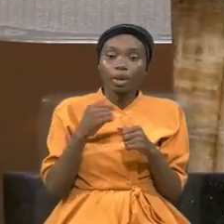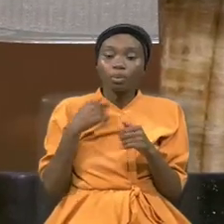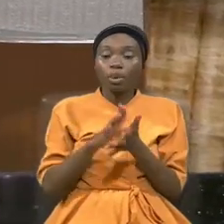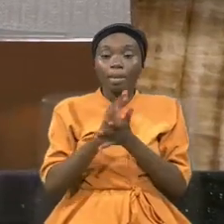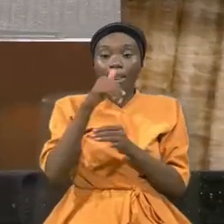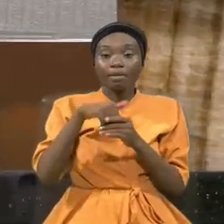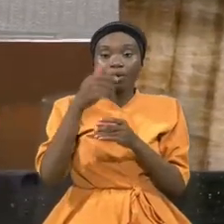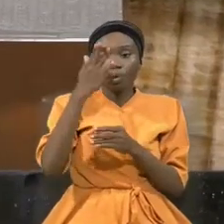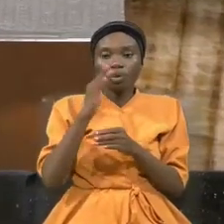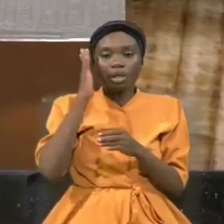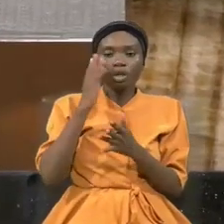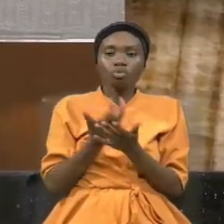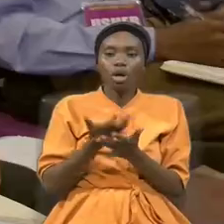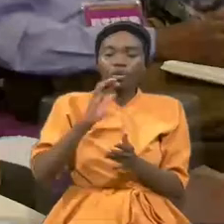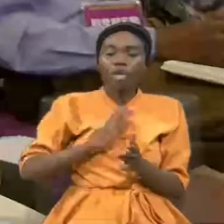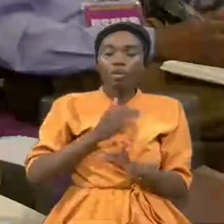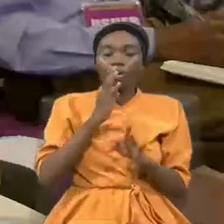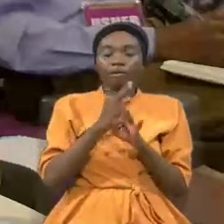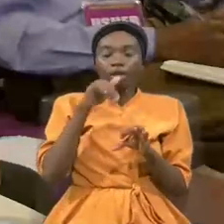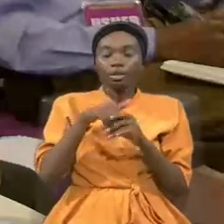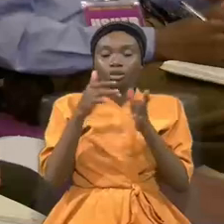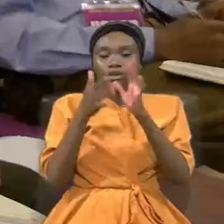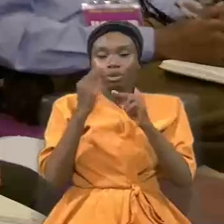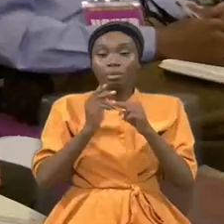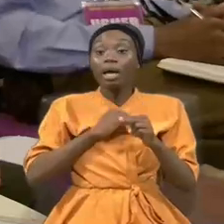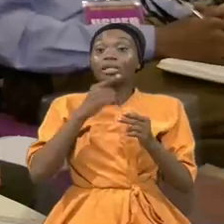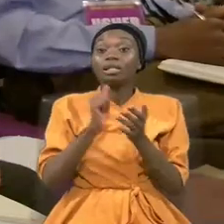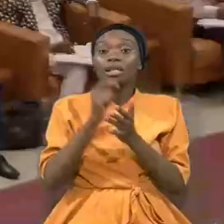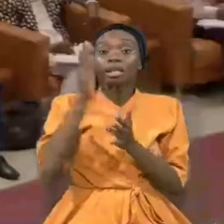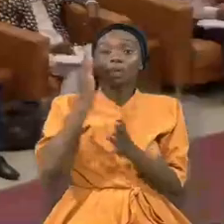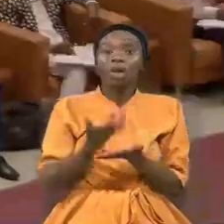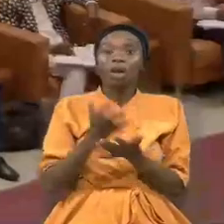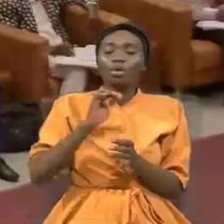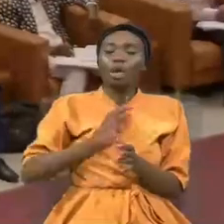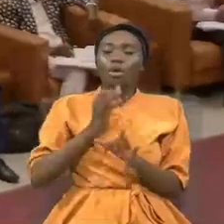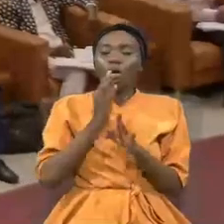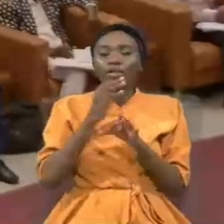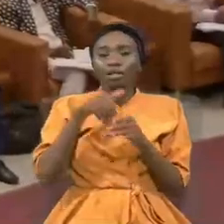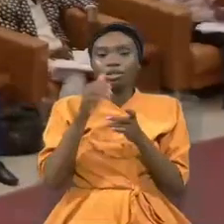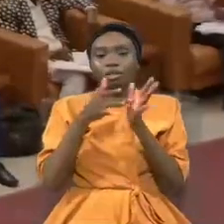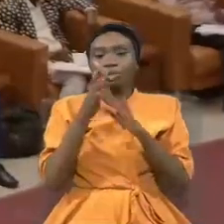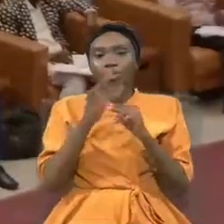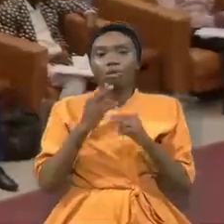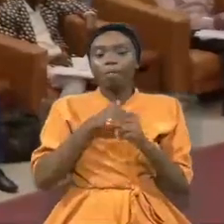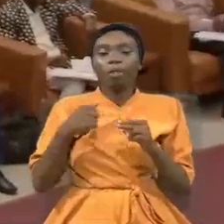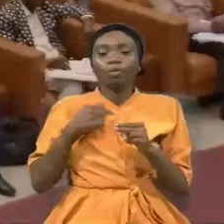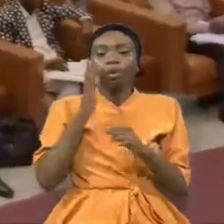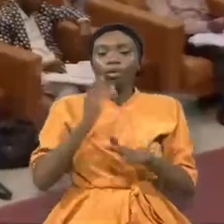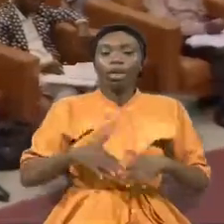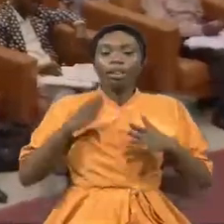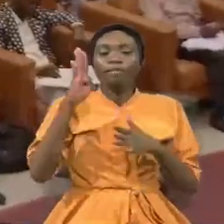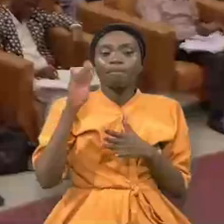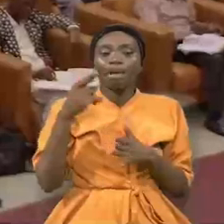défectueux, alors nous croyons au Seigneur, il va enrichir notre foi, le Seigneur va enrichir notre foi et nous allons vivre par